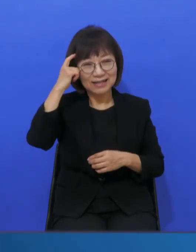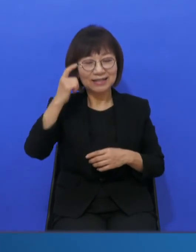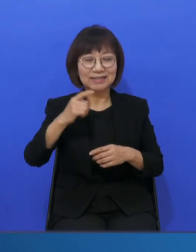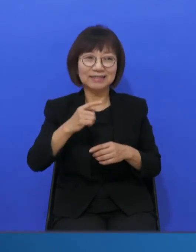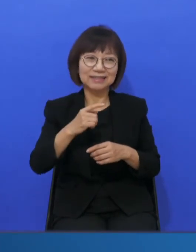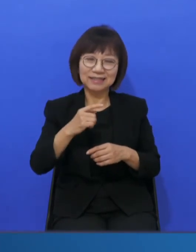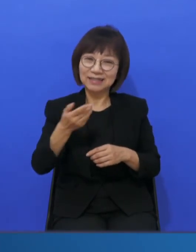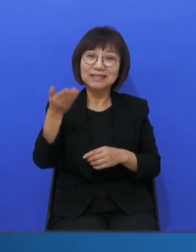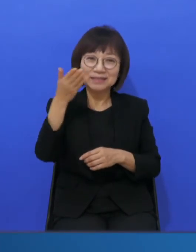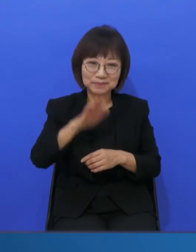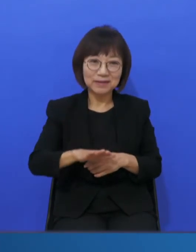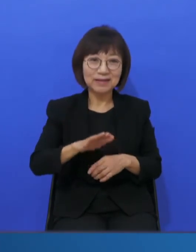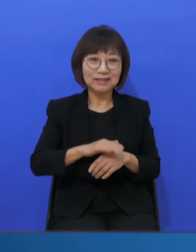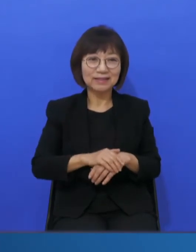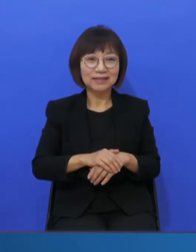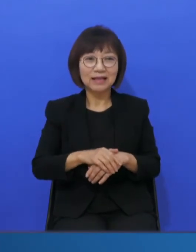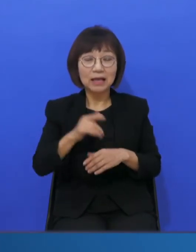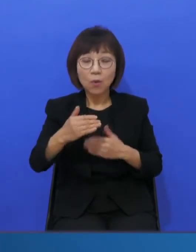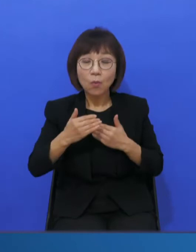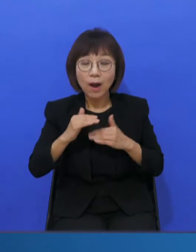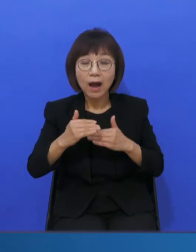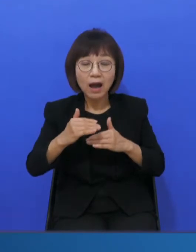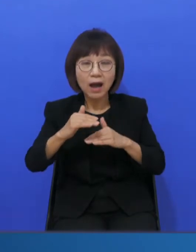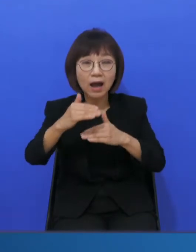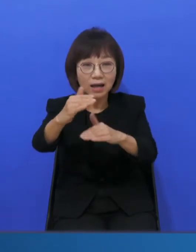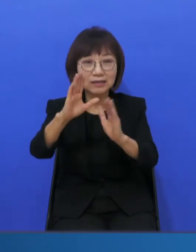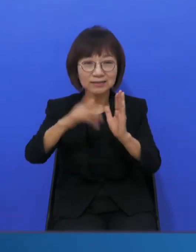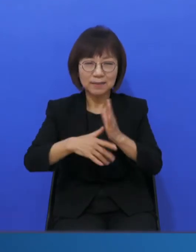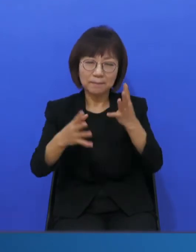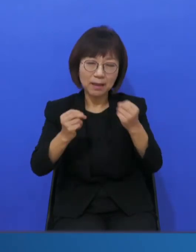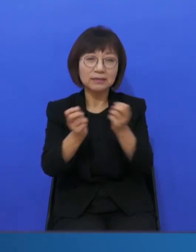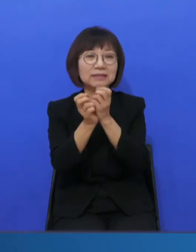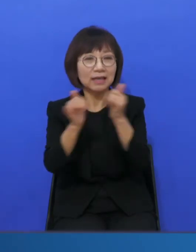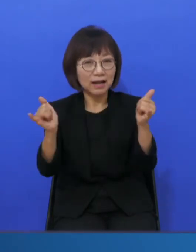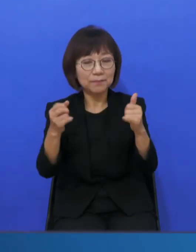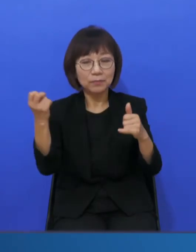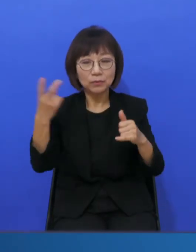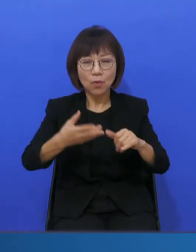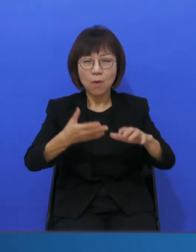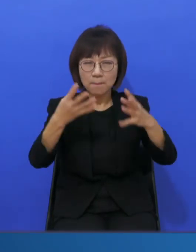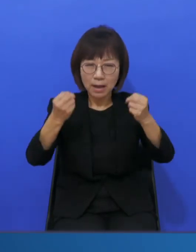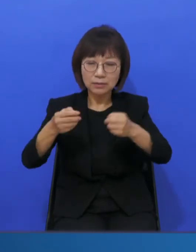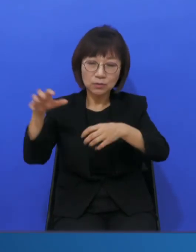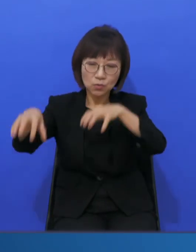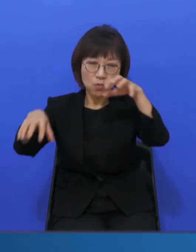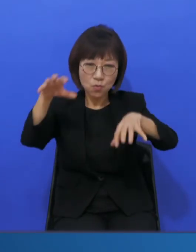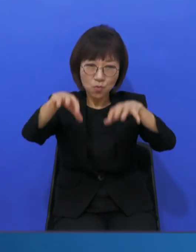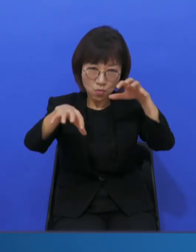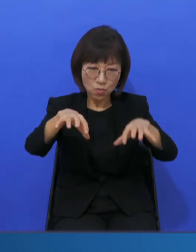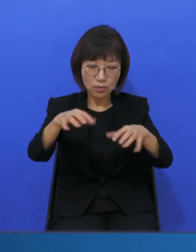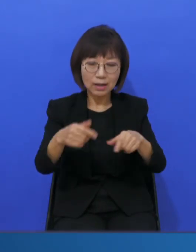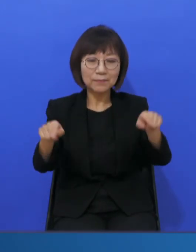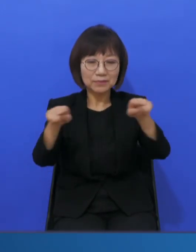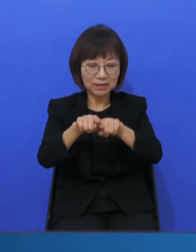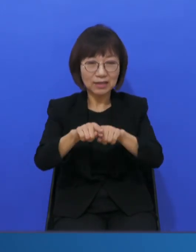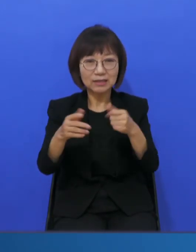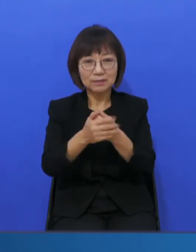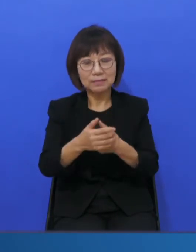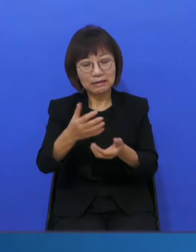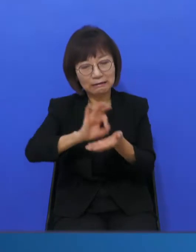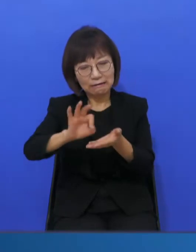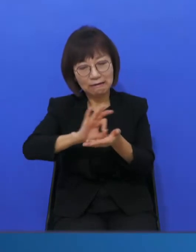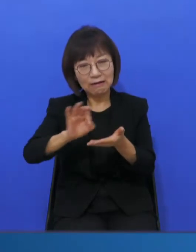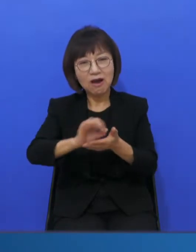쉽게 생각하실 수 있겠지만 이 과정 속에 인력과 외주 업체들의 투입과 비용이 발생하게